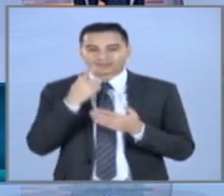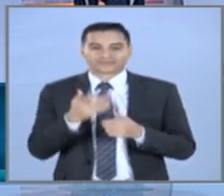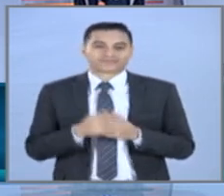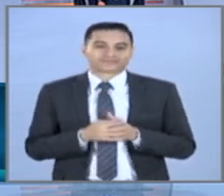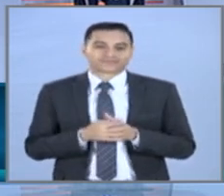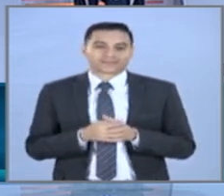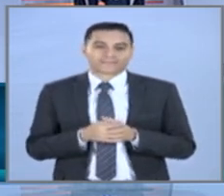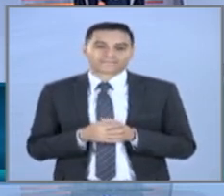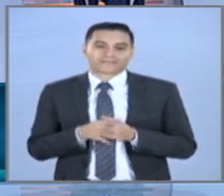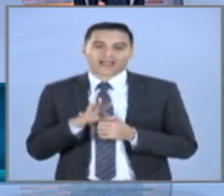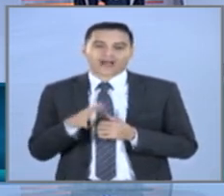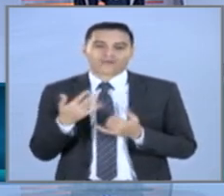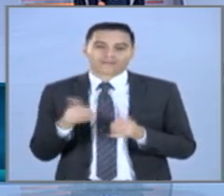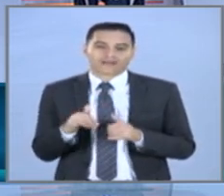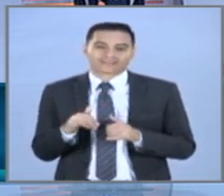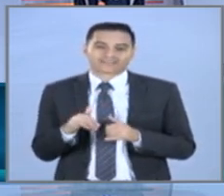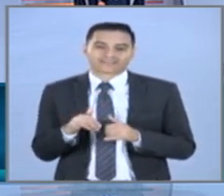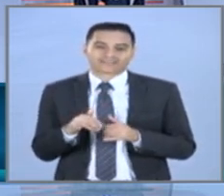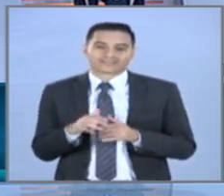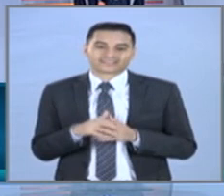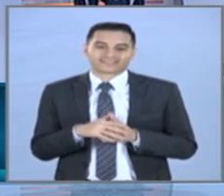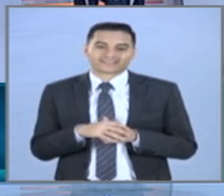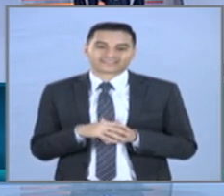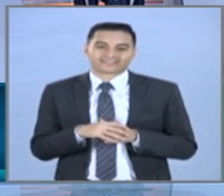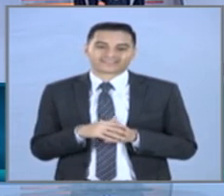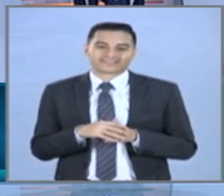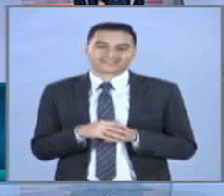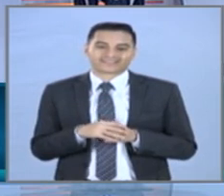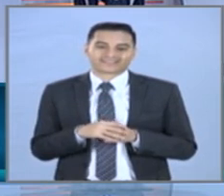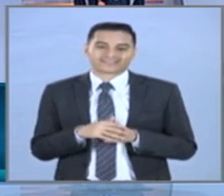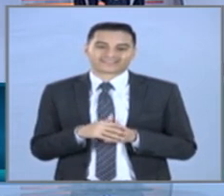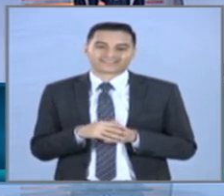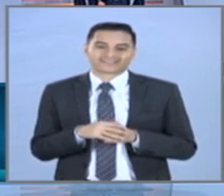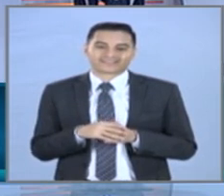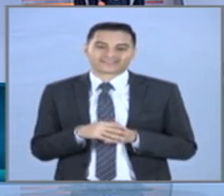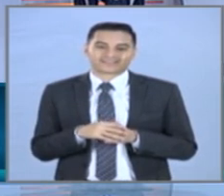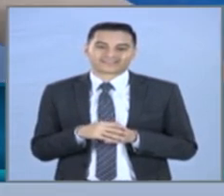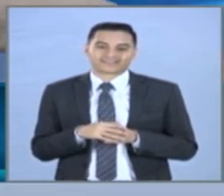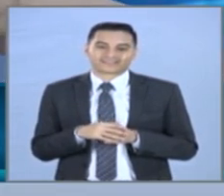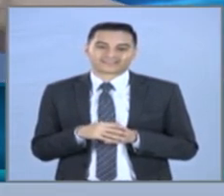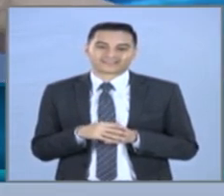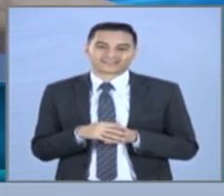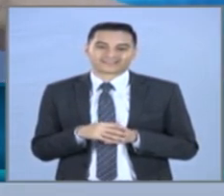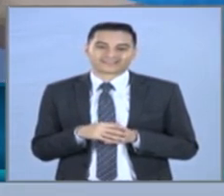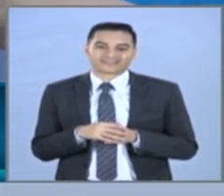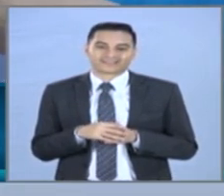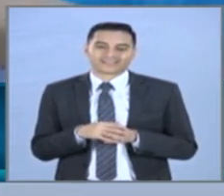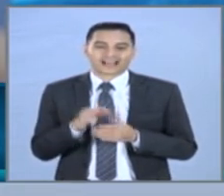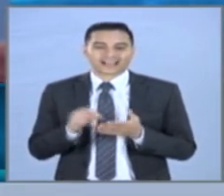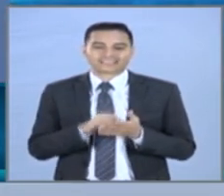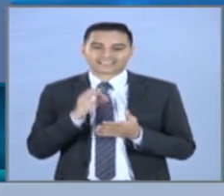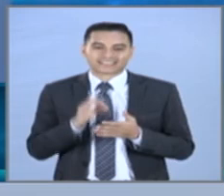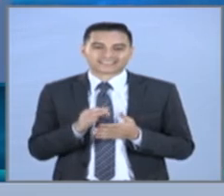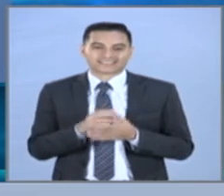اما النقط هتروح. لا، اولا كلمة مفيش دي مش هتتحسب، فانت ما عندكيش اختيار غير انك